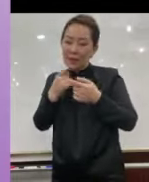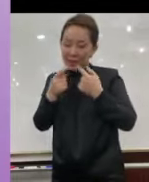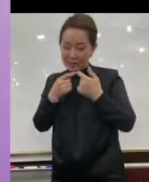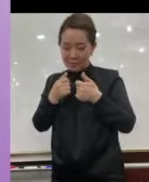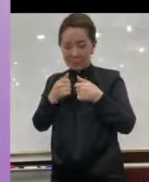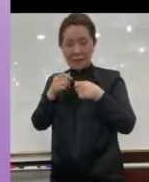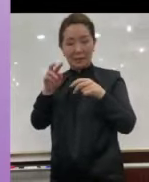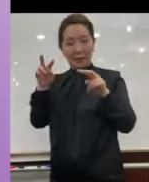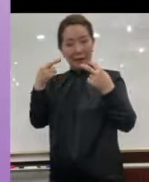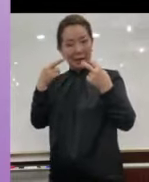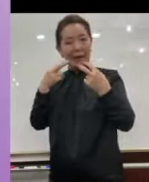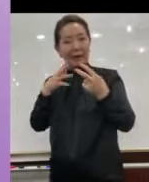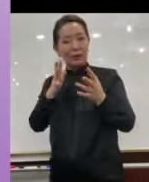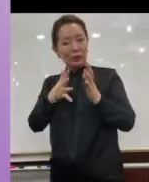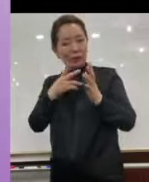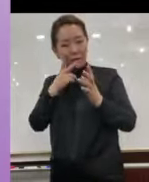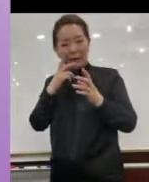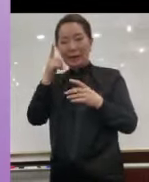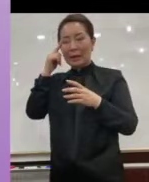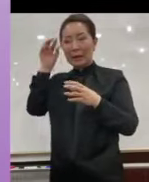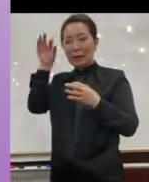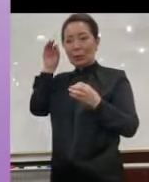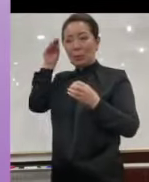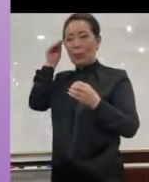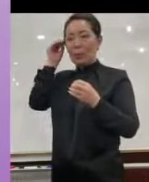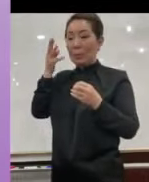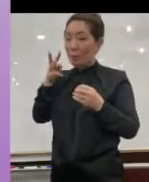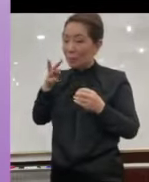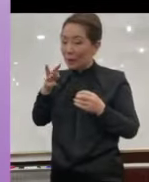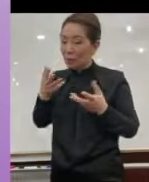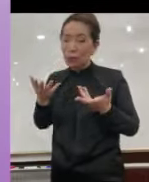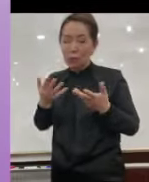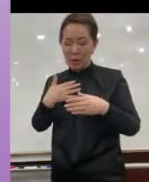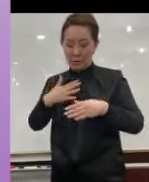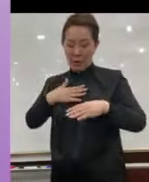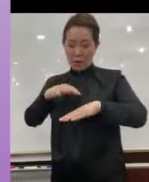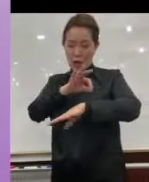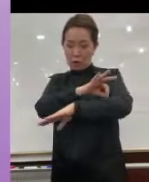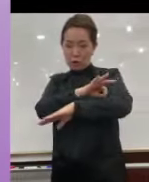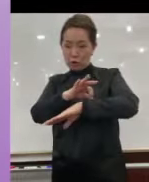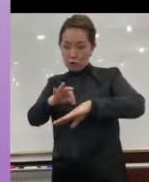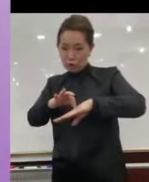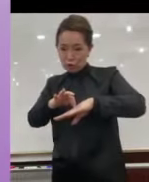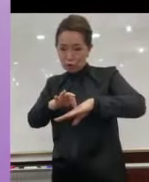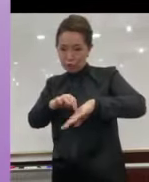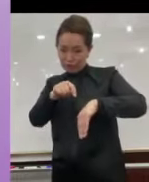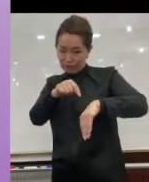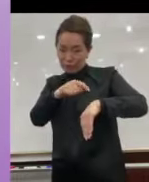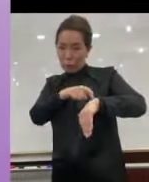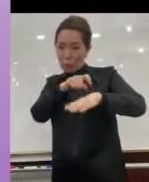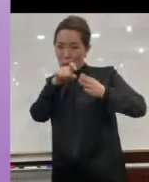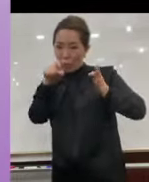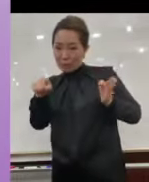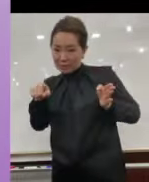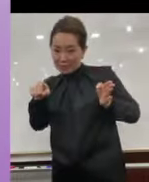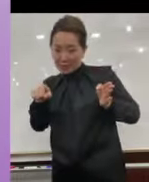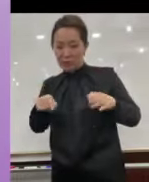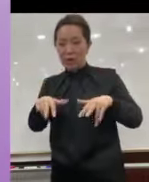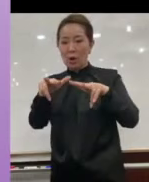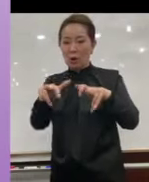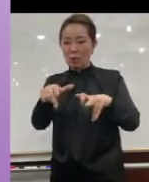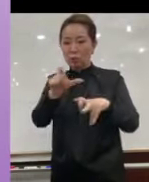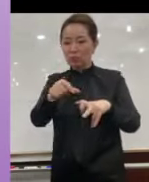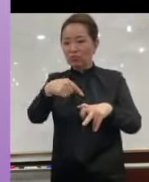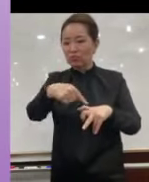анзаарсан болов уу гэж бодож байна. Манай төслийн хүрээнд бол үйл ажиллагааны хүрээнд одоо хөгжлийн бэхжилтийн иргэнийг ямар